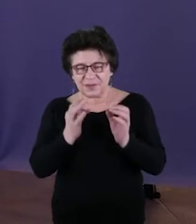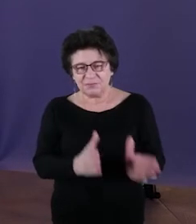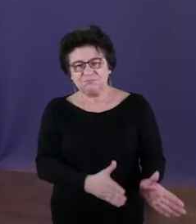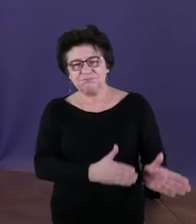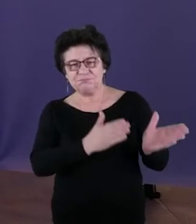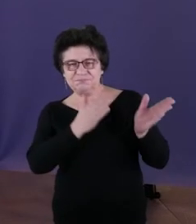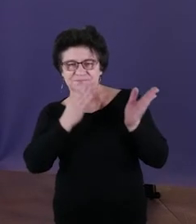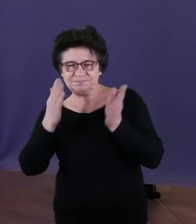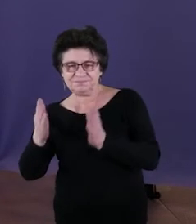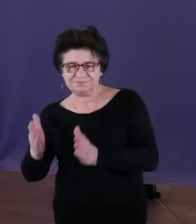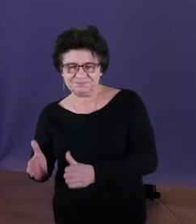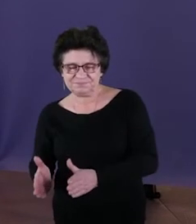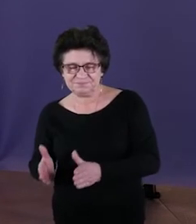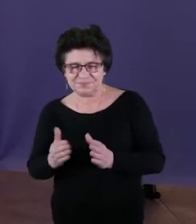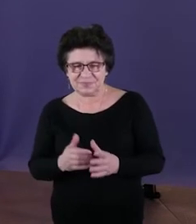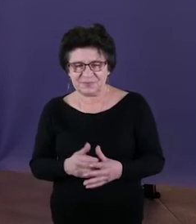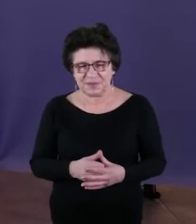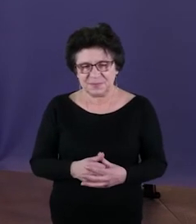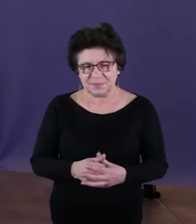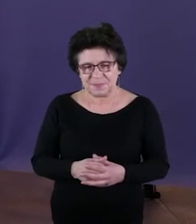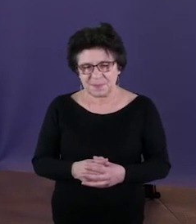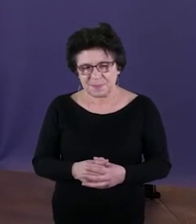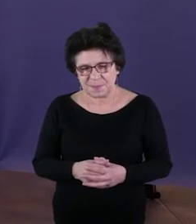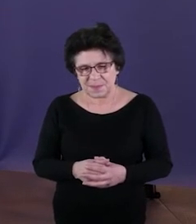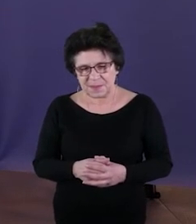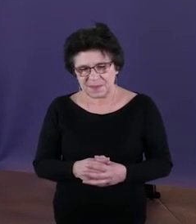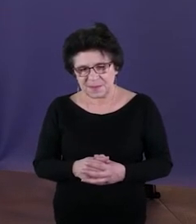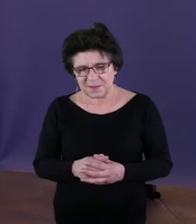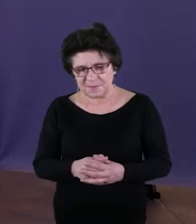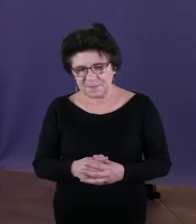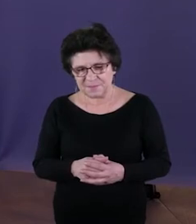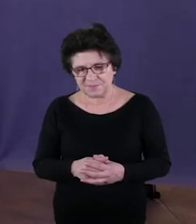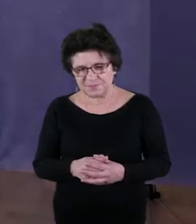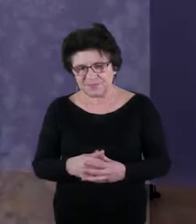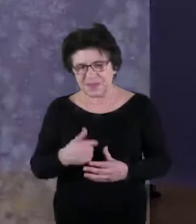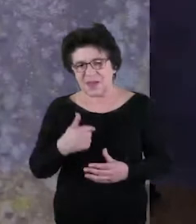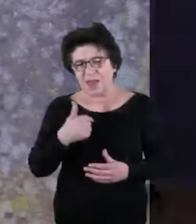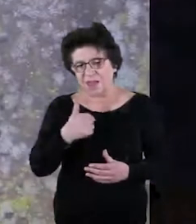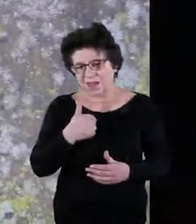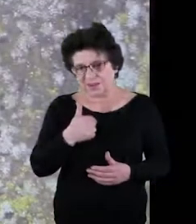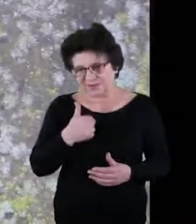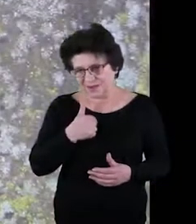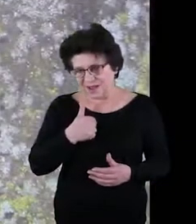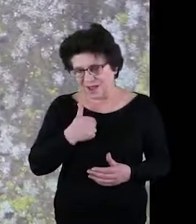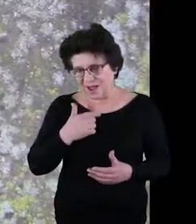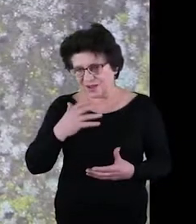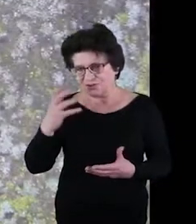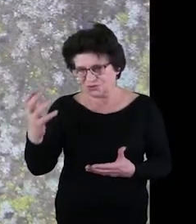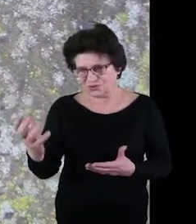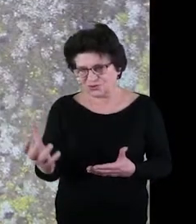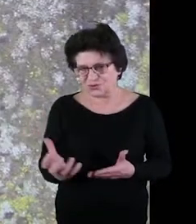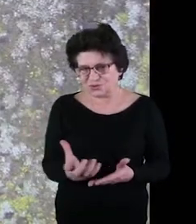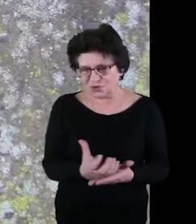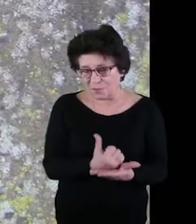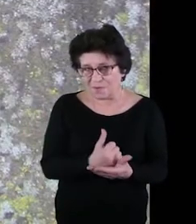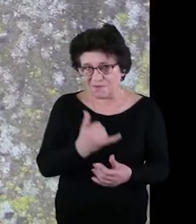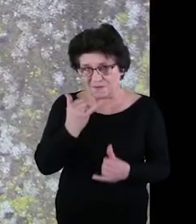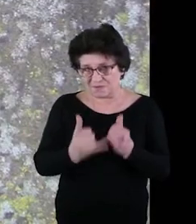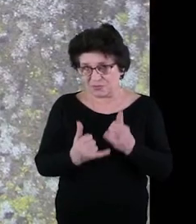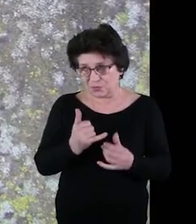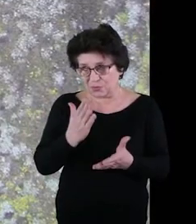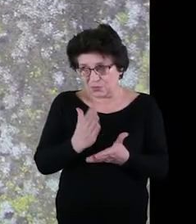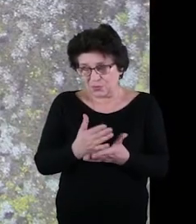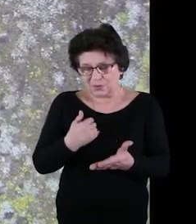następnej na nas następnych informacji których ja zdobywam w trakcie pisania